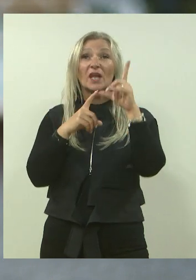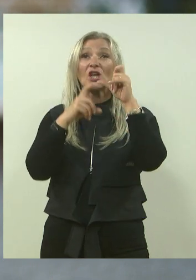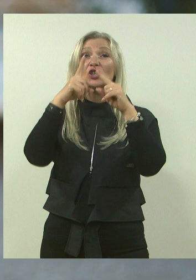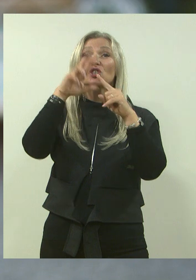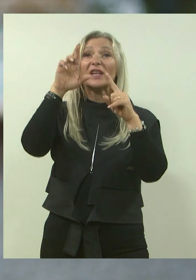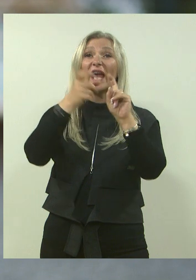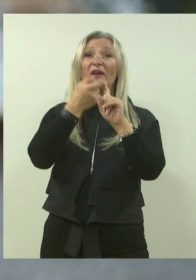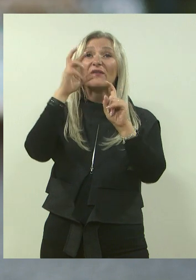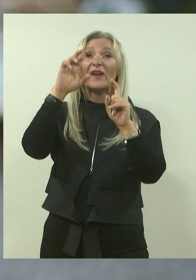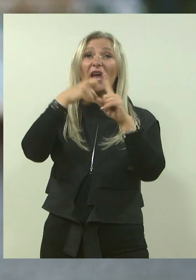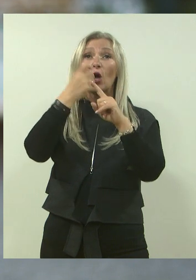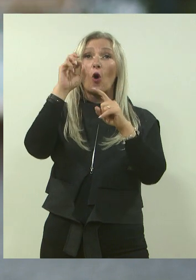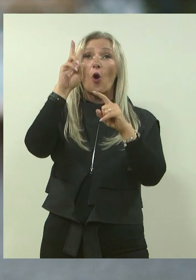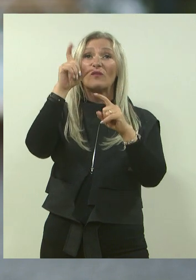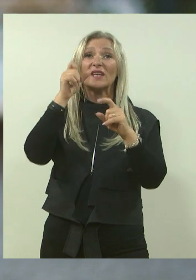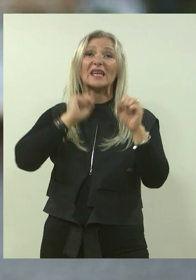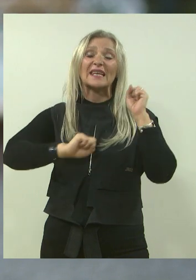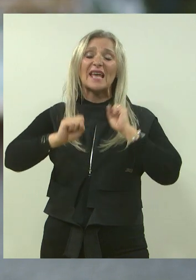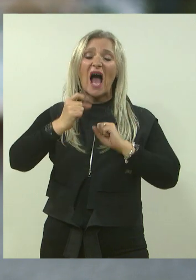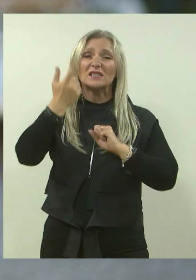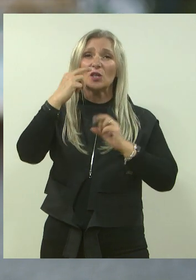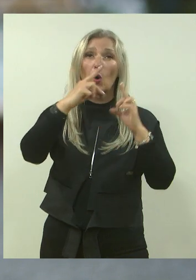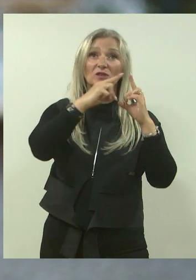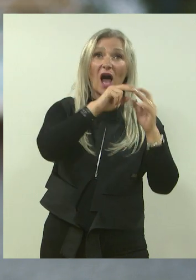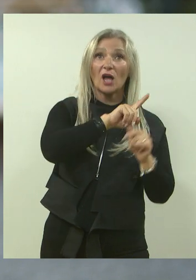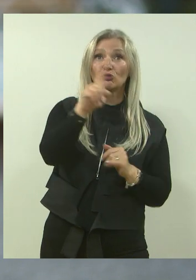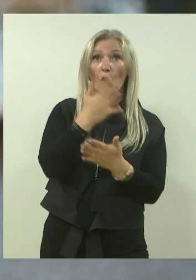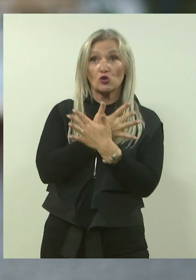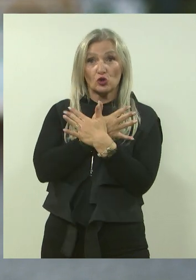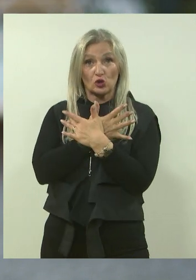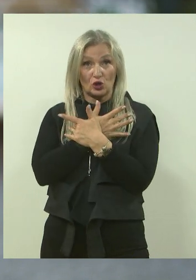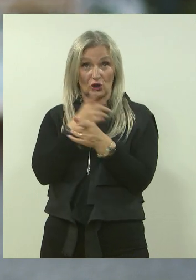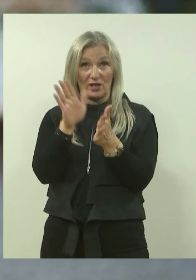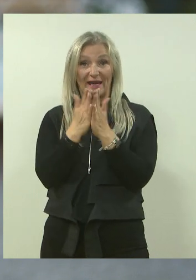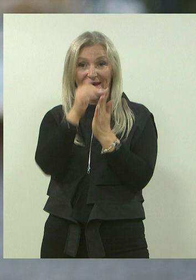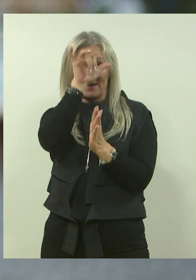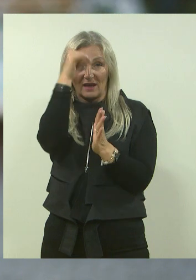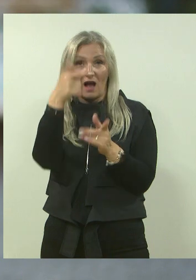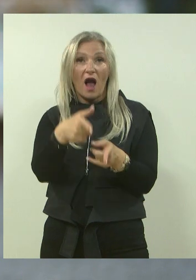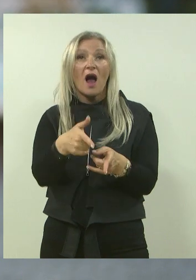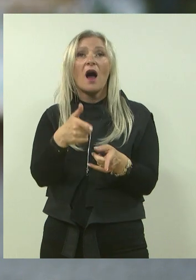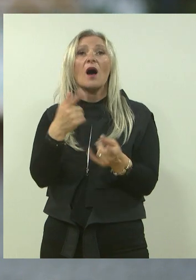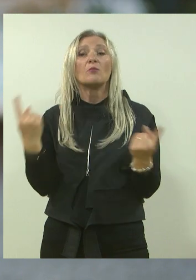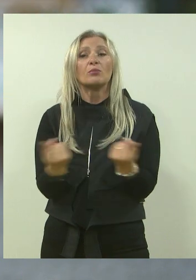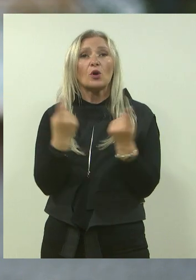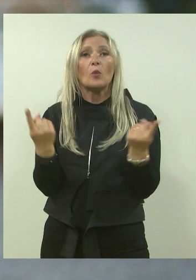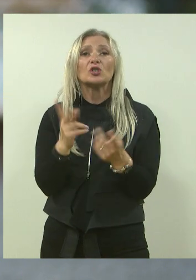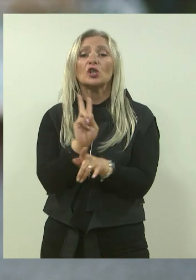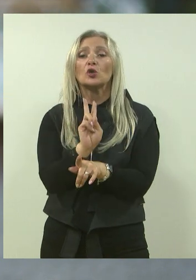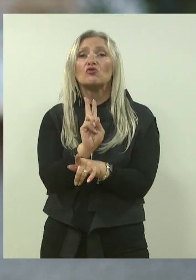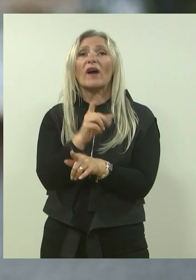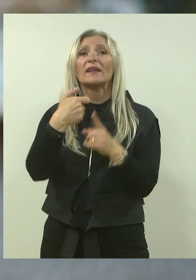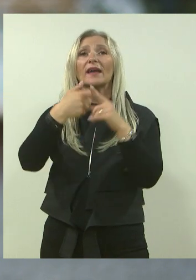je to priča u stihovima o sedmogodišnjem dječaku Štefeku, koja je nastala kako bi se i na taj način radilo na promicanju i